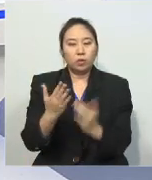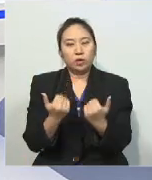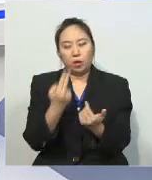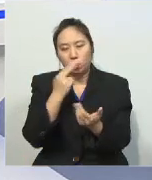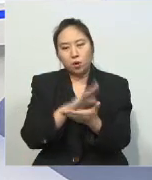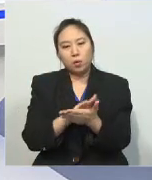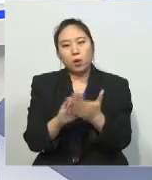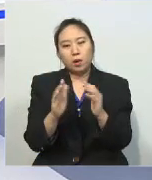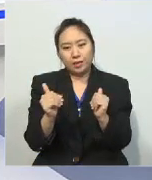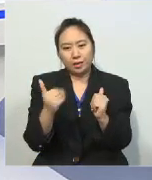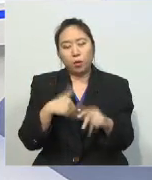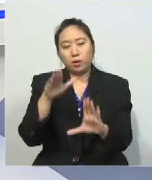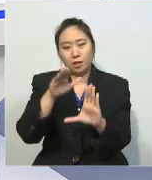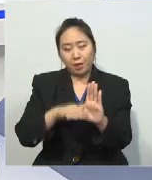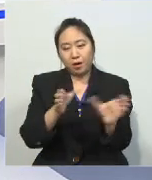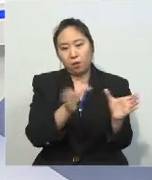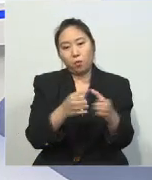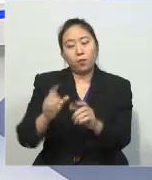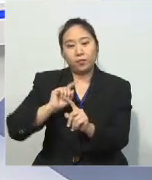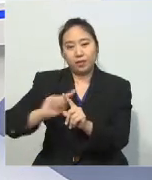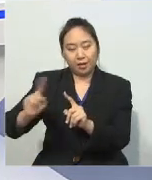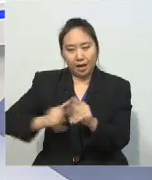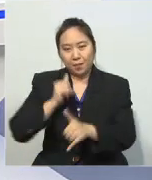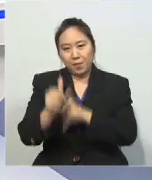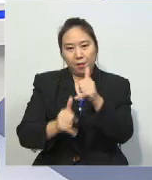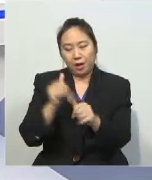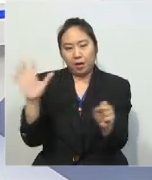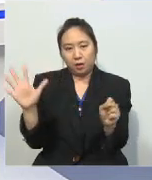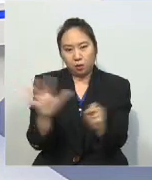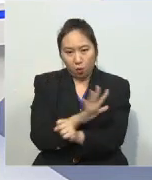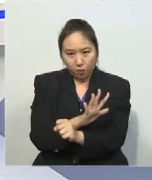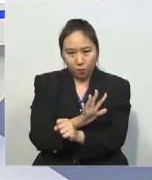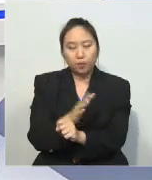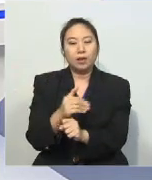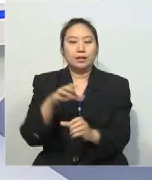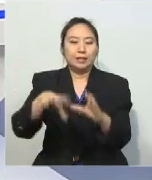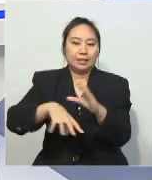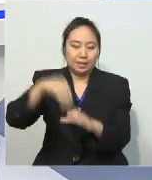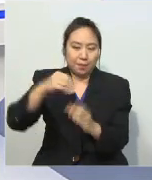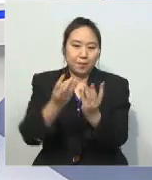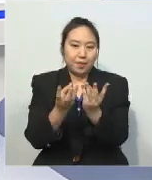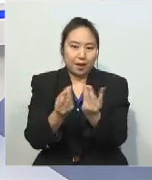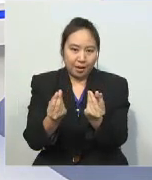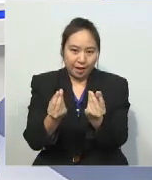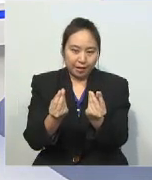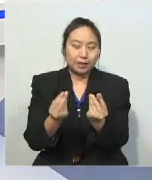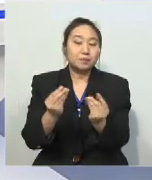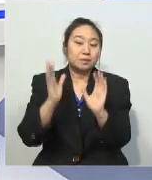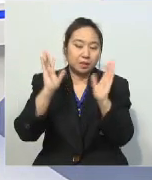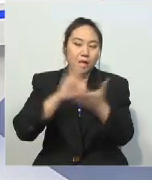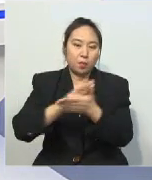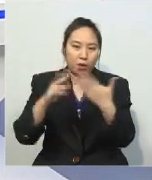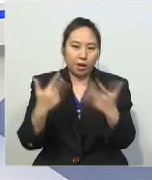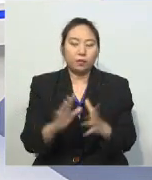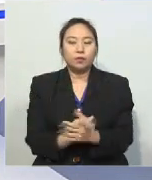ฮะเป็นไปด้วยความเรียบร้อยผู้สมัครจากพรรคต่างๆเนี่ยเดินทางกันมาครบทุกเขตแล้วก็ได้ทำการจับสลากหมายเลขผู้สมัครที่ใช้ในการหาเสีย